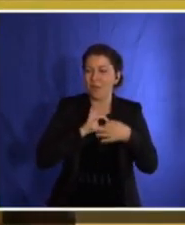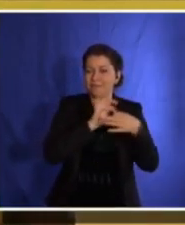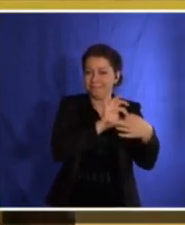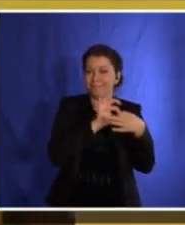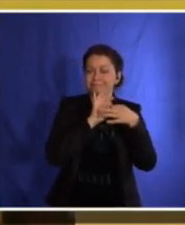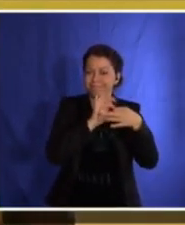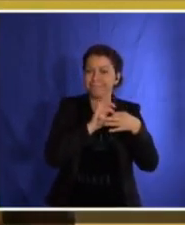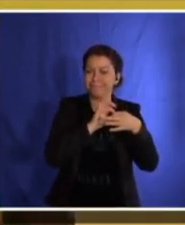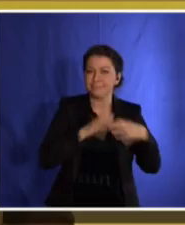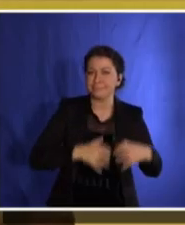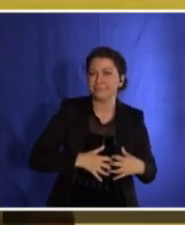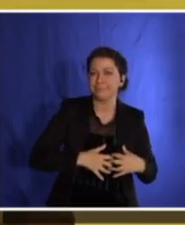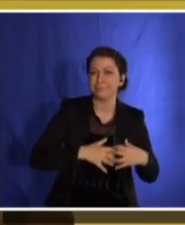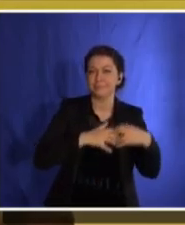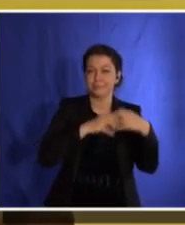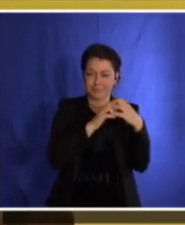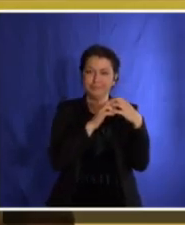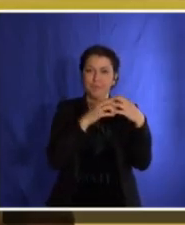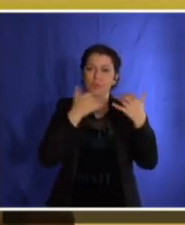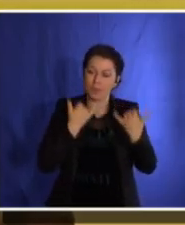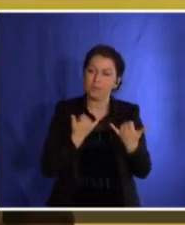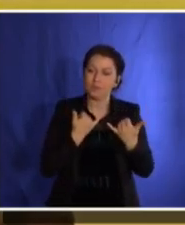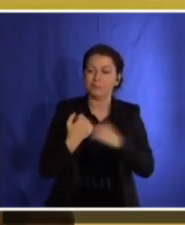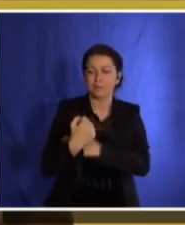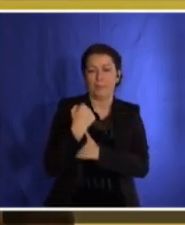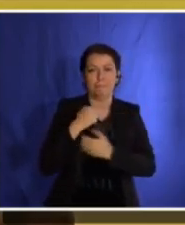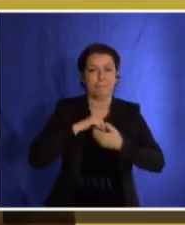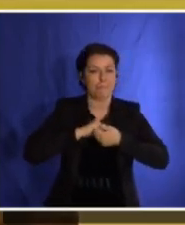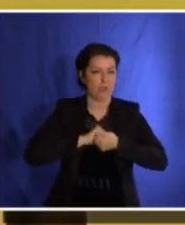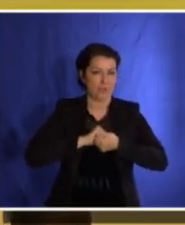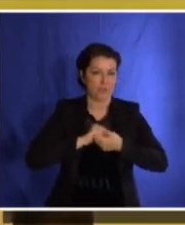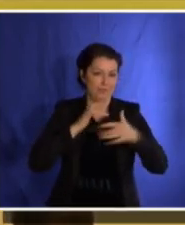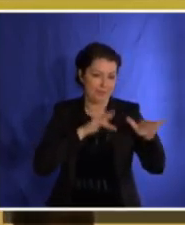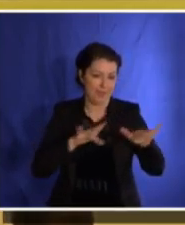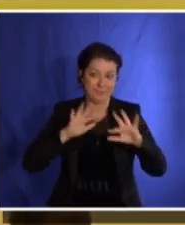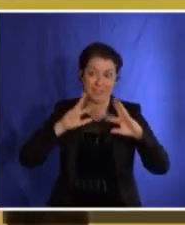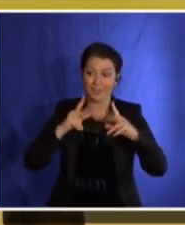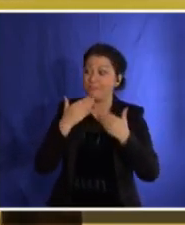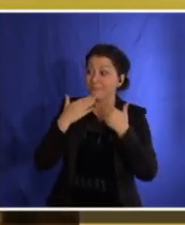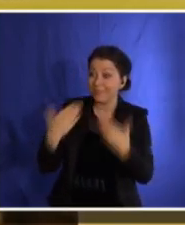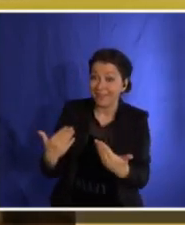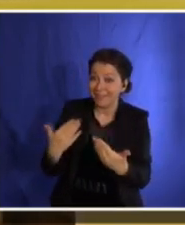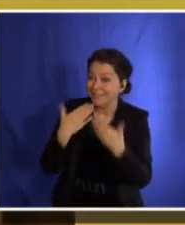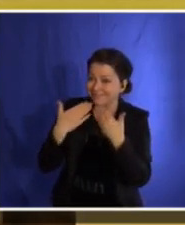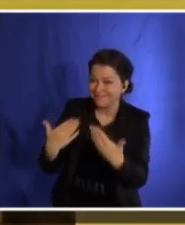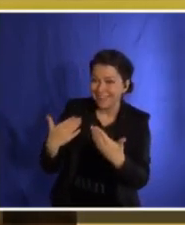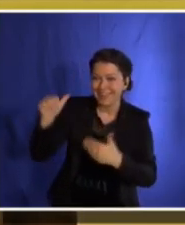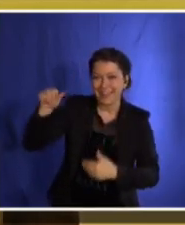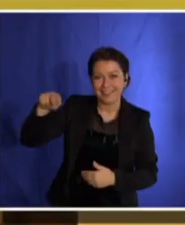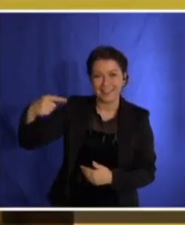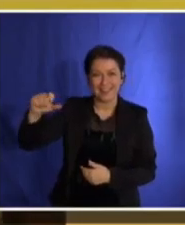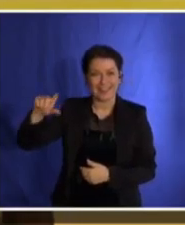sehr tiefe Freundschaft geworden. Die ist sehr schön. Dankeschön. Danke, Angela.